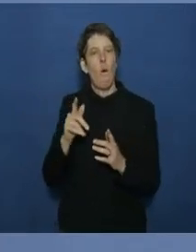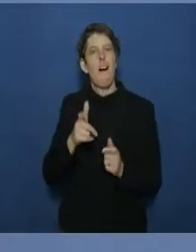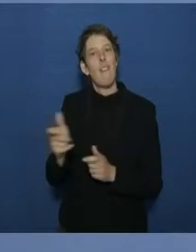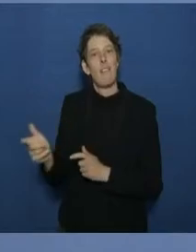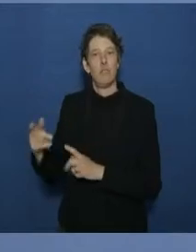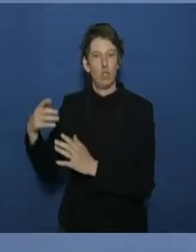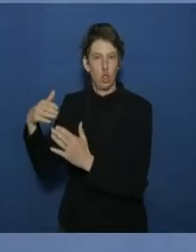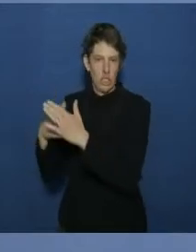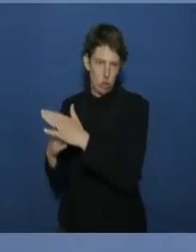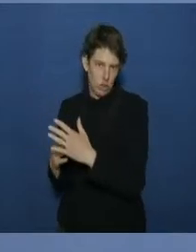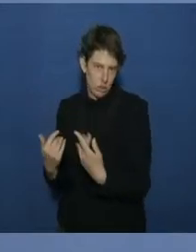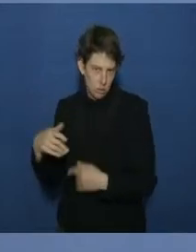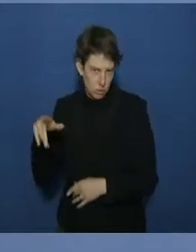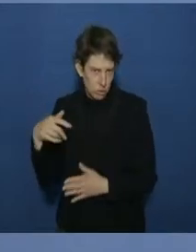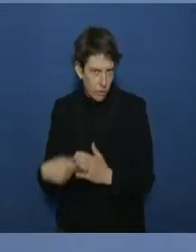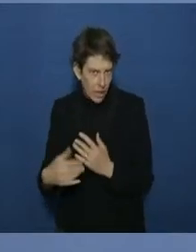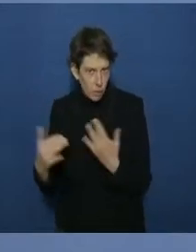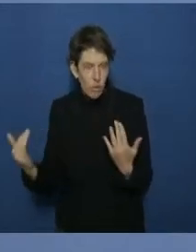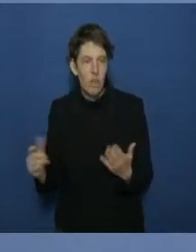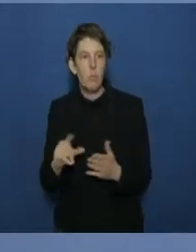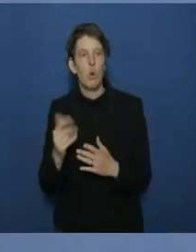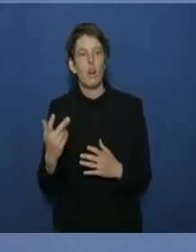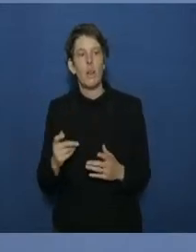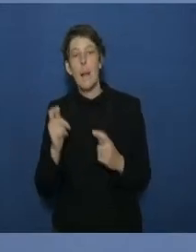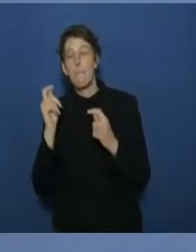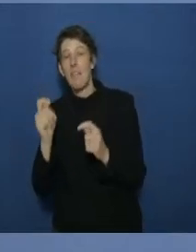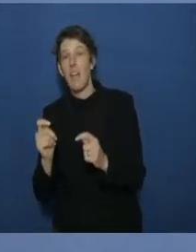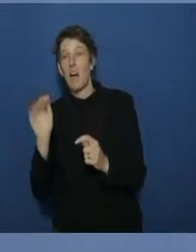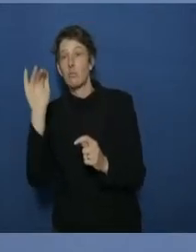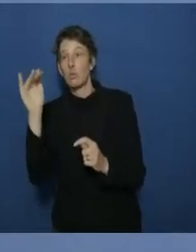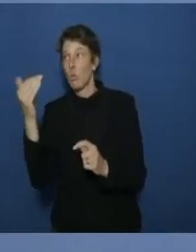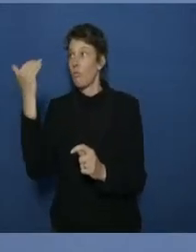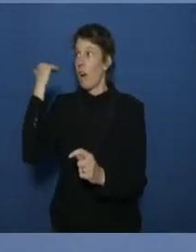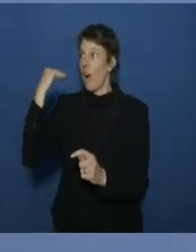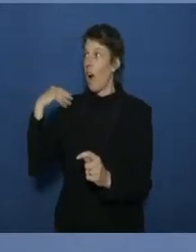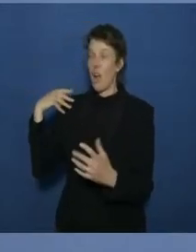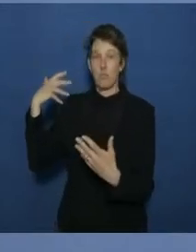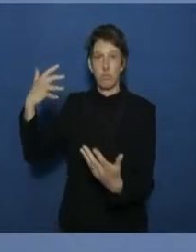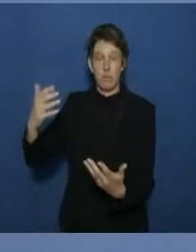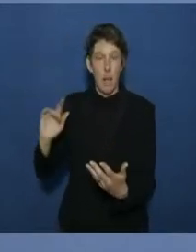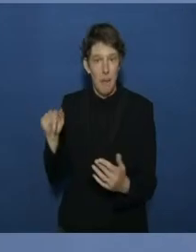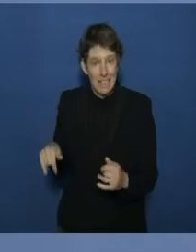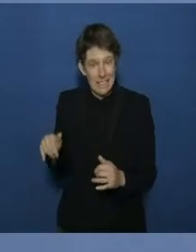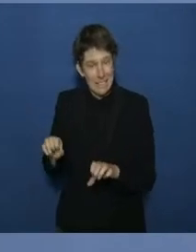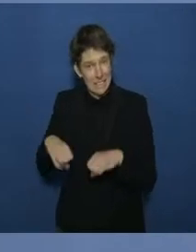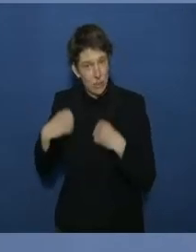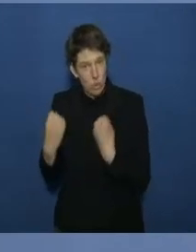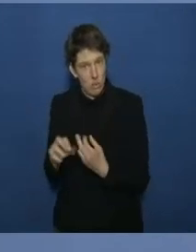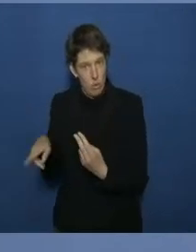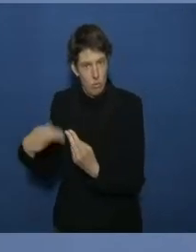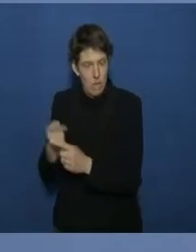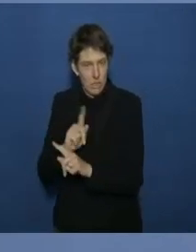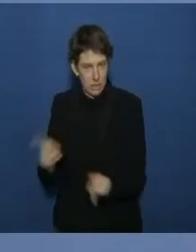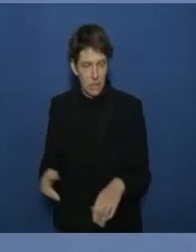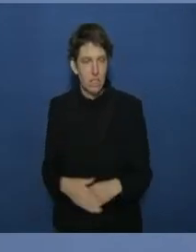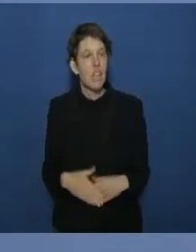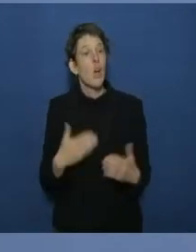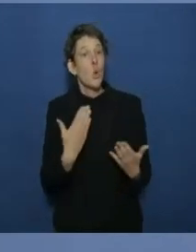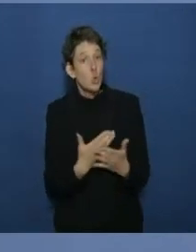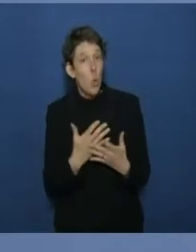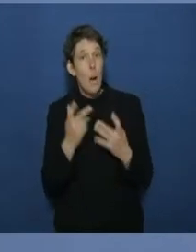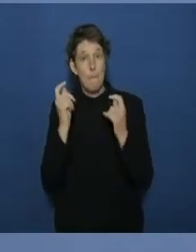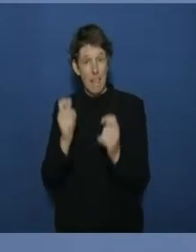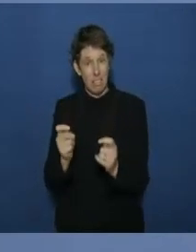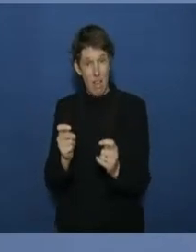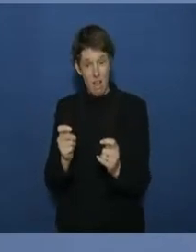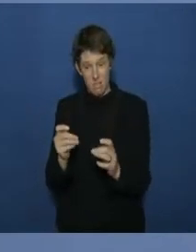Mandat unbefristet in die Zukunft und in die Vergangenheit reicht. Dass ein so weitgehendes Mandat innerhalb